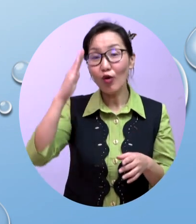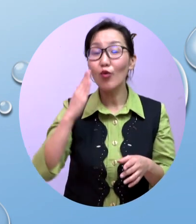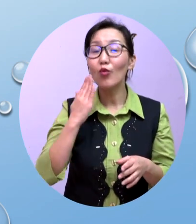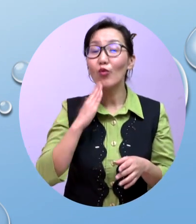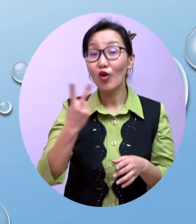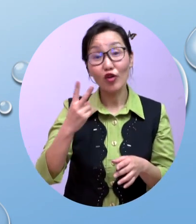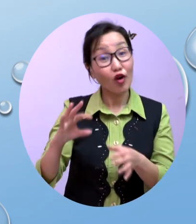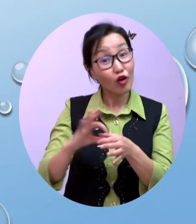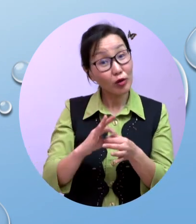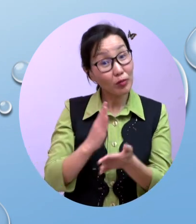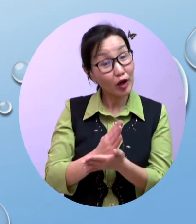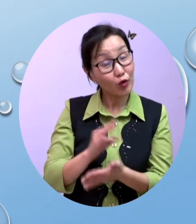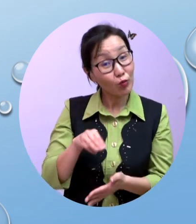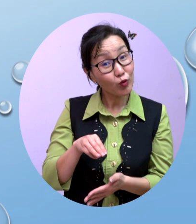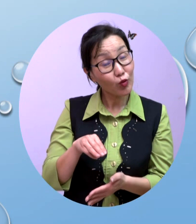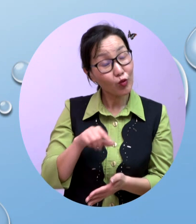уу?